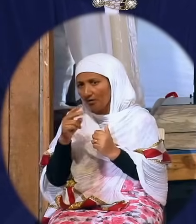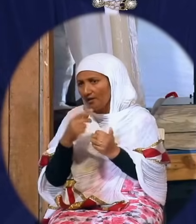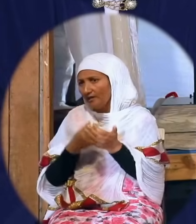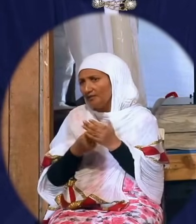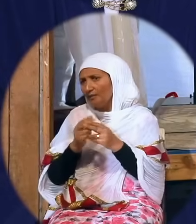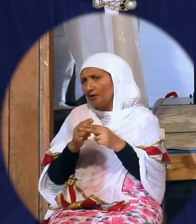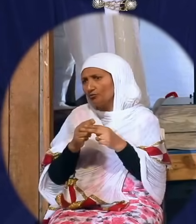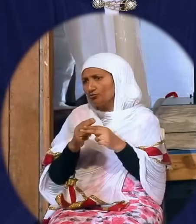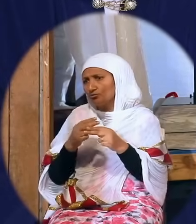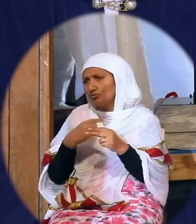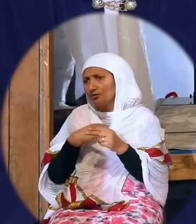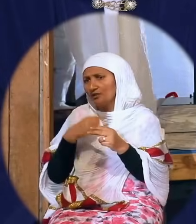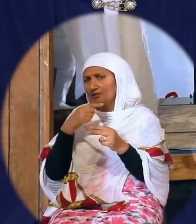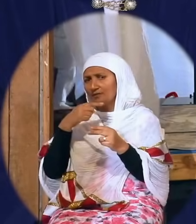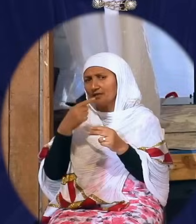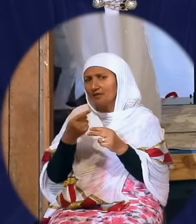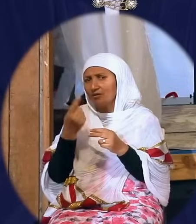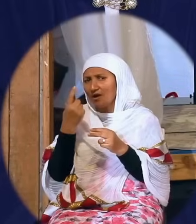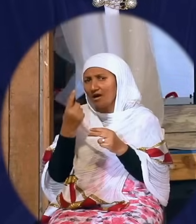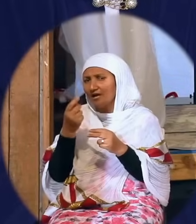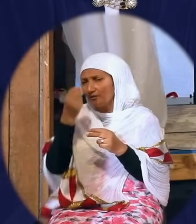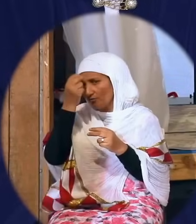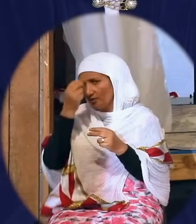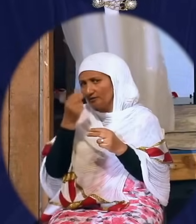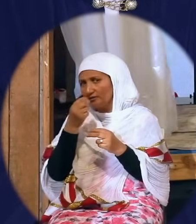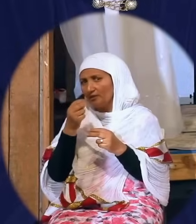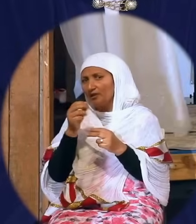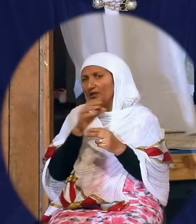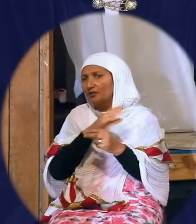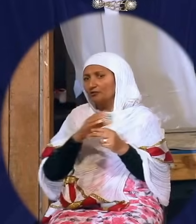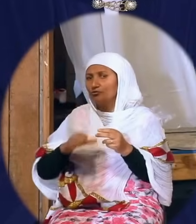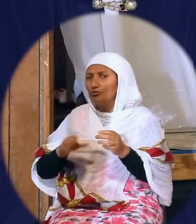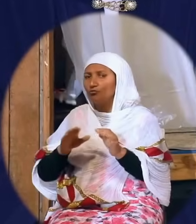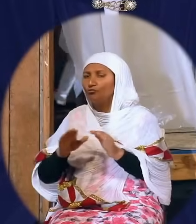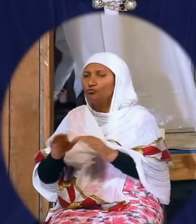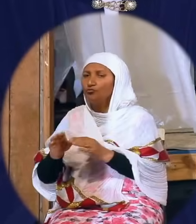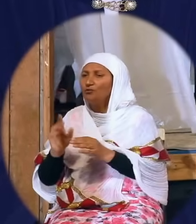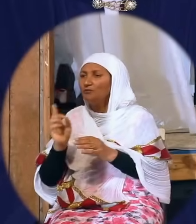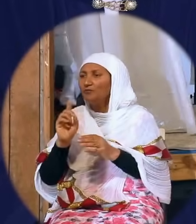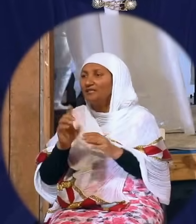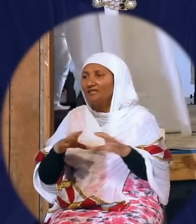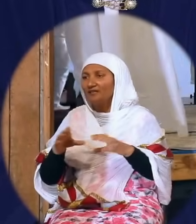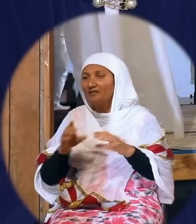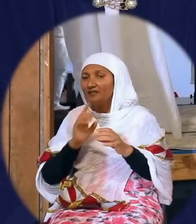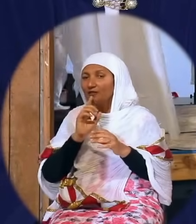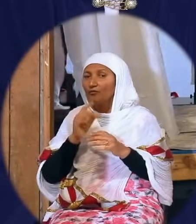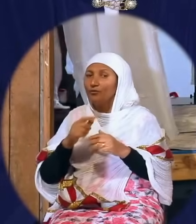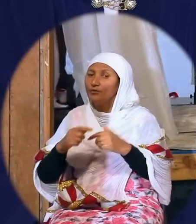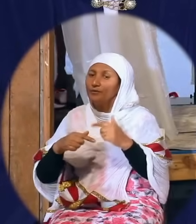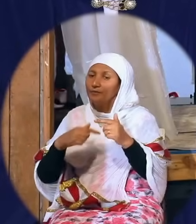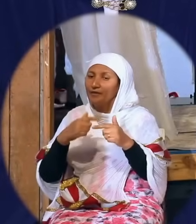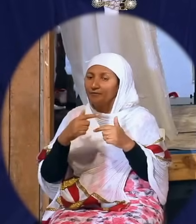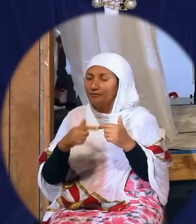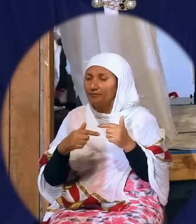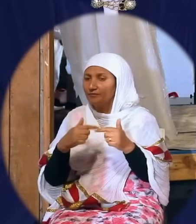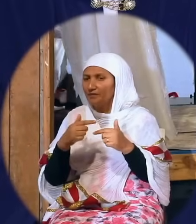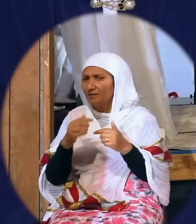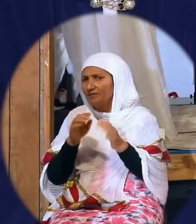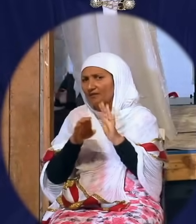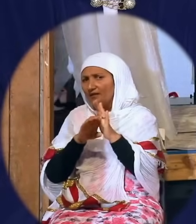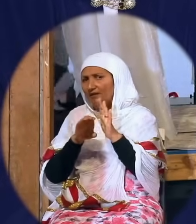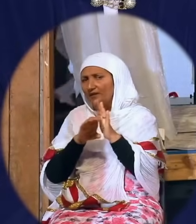ባጭሩ የምናገረው አንድ ወላጅ ለክርስቲያን ልጆቹ ምን እያደረገ ነው የሚያደርገው? ይህ ራሱን የቻለ የትምህርት መስክ ያለው ነው።